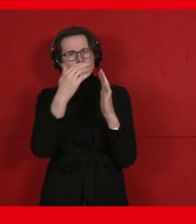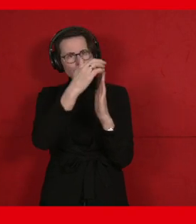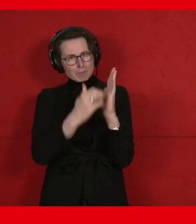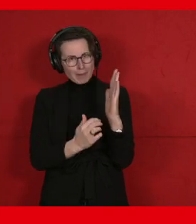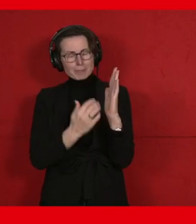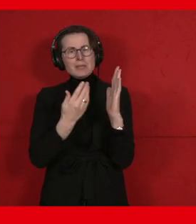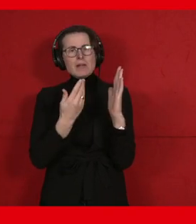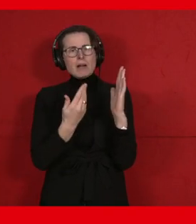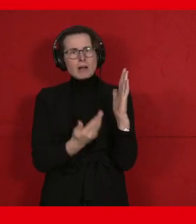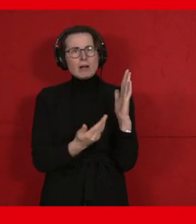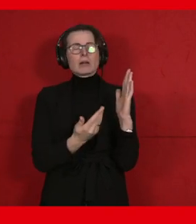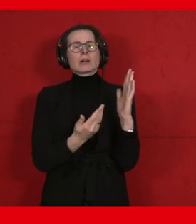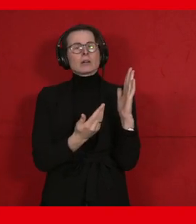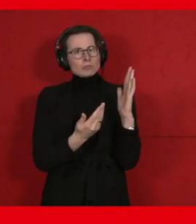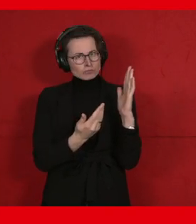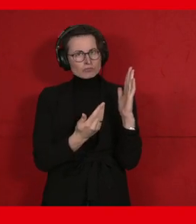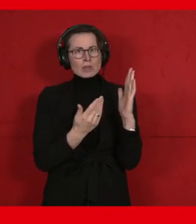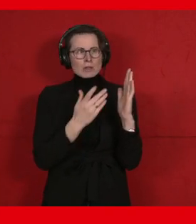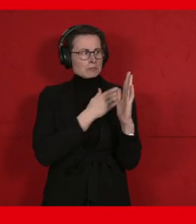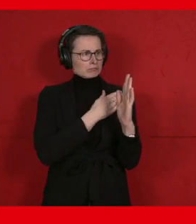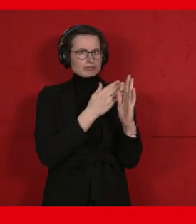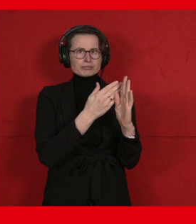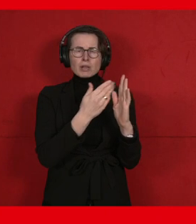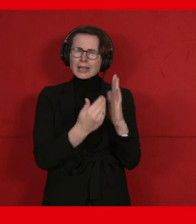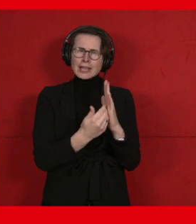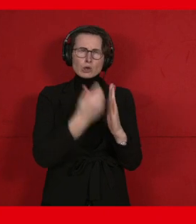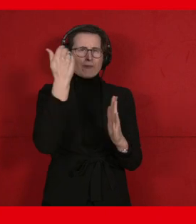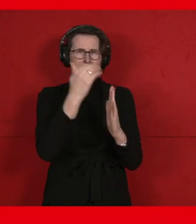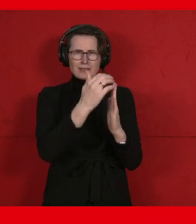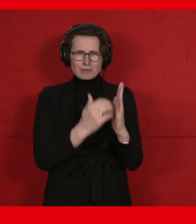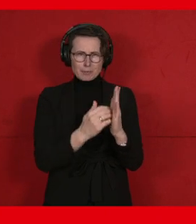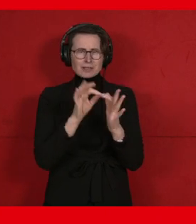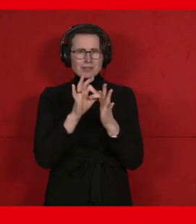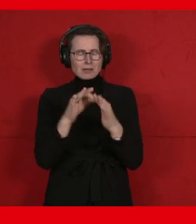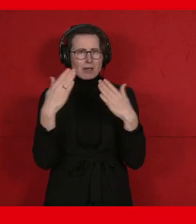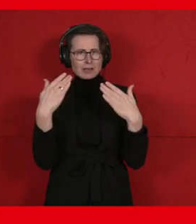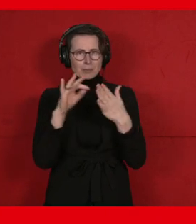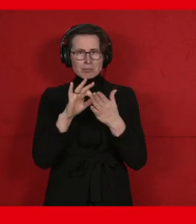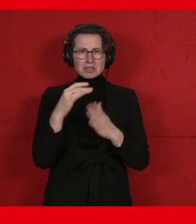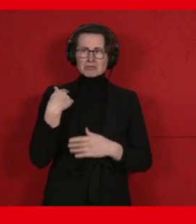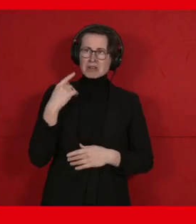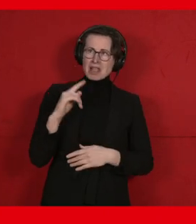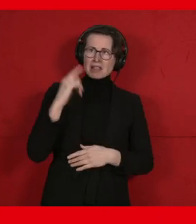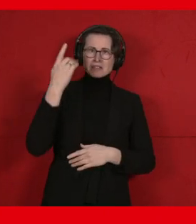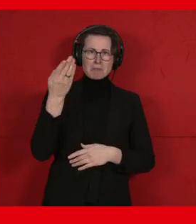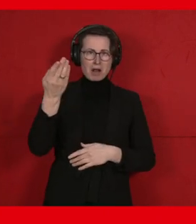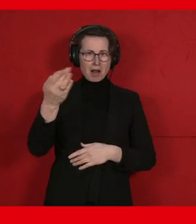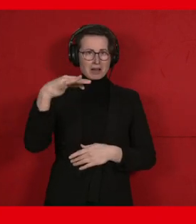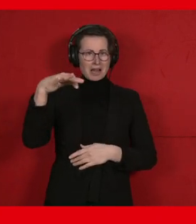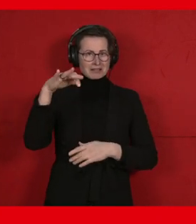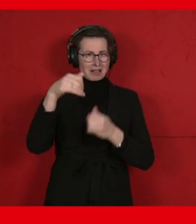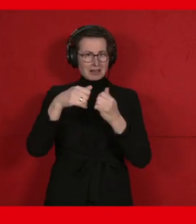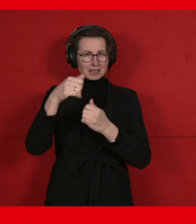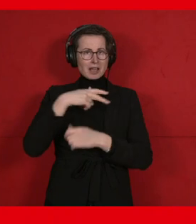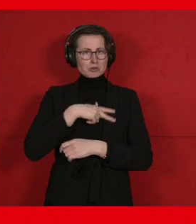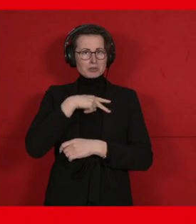Papier das innovativste Papier ist, das ich klimapolitisch je von einem Kanzlerkandidaten der Sozialdemokratie gesehen